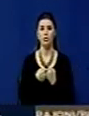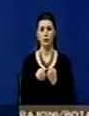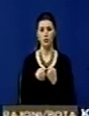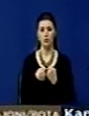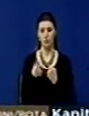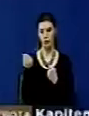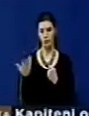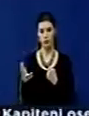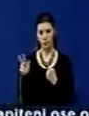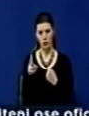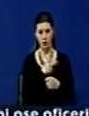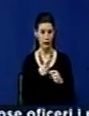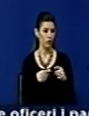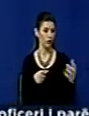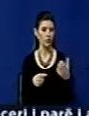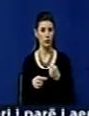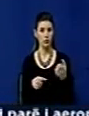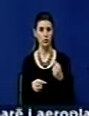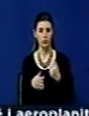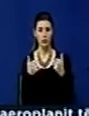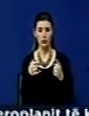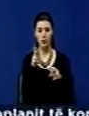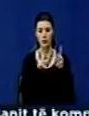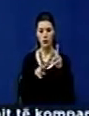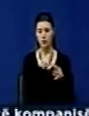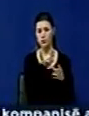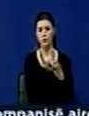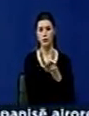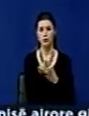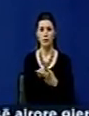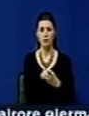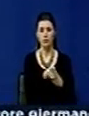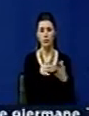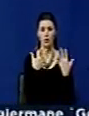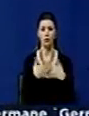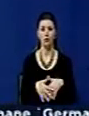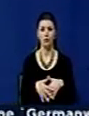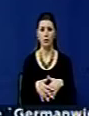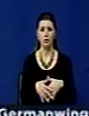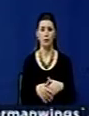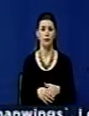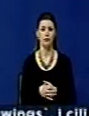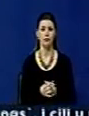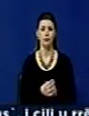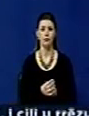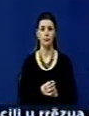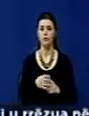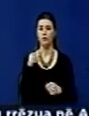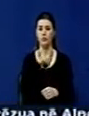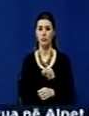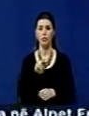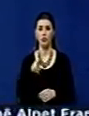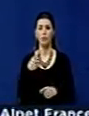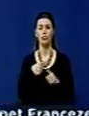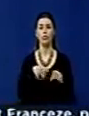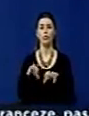kanë pas të hyra, dhe ky sistem tani po i përjashton në mënyrë automatike këto familje. Kanë pas të hyra tjera, kanë pas njerëz të